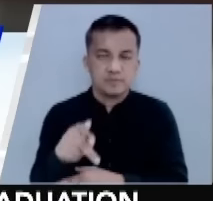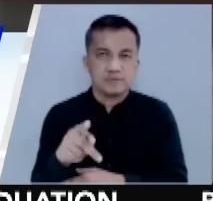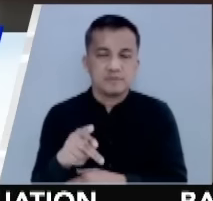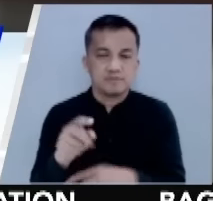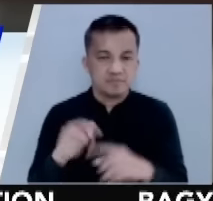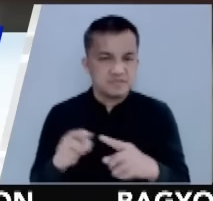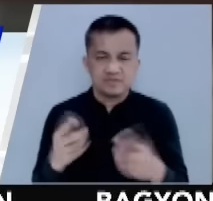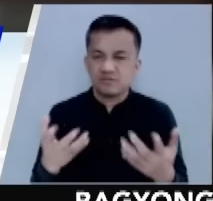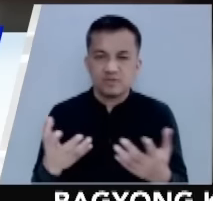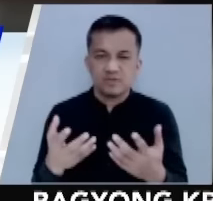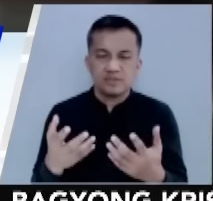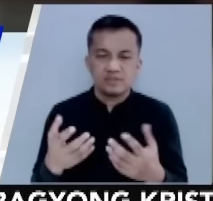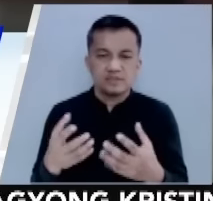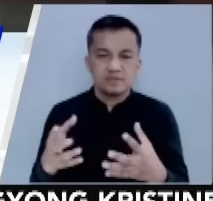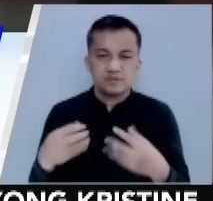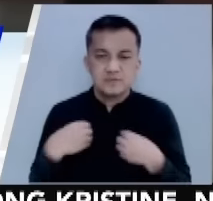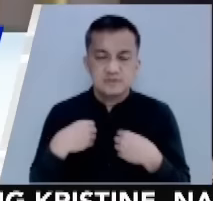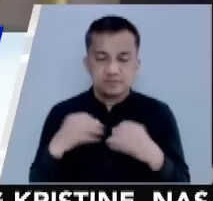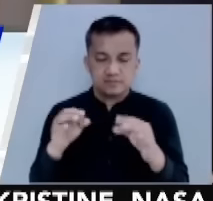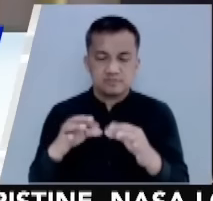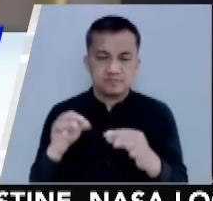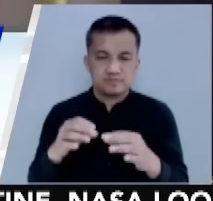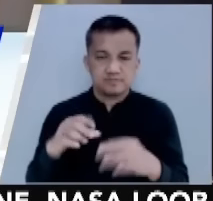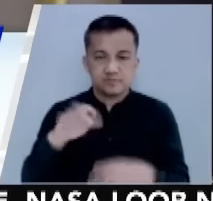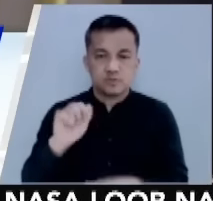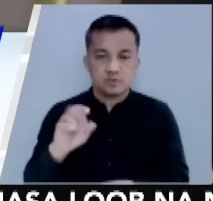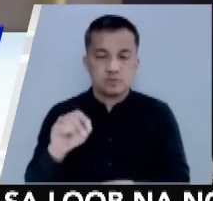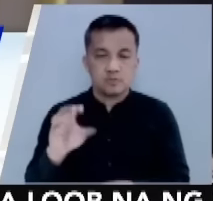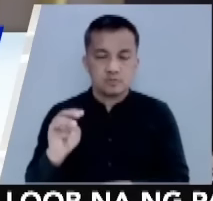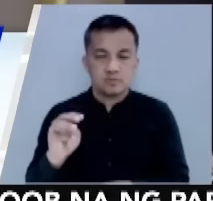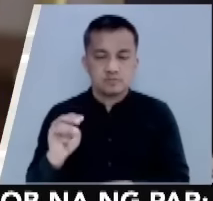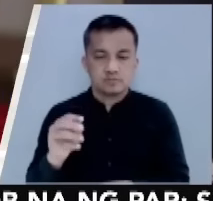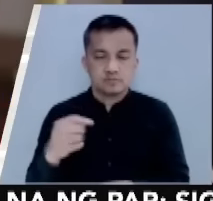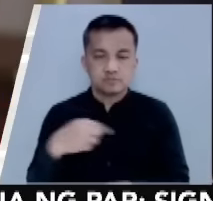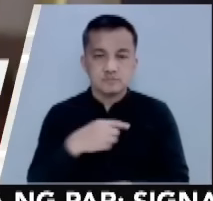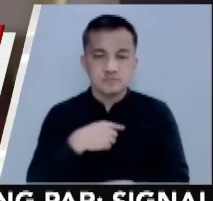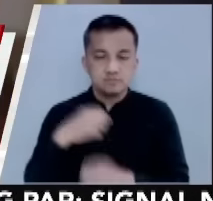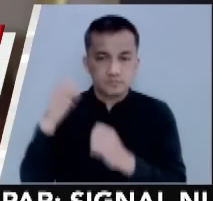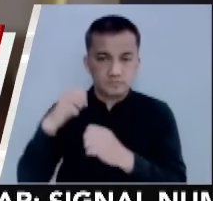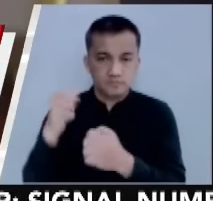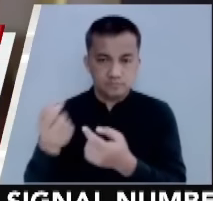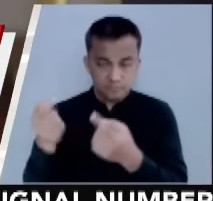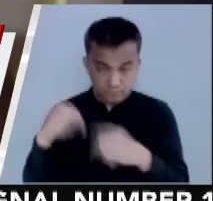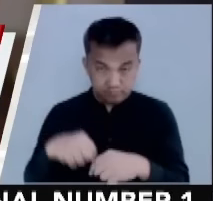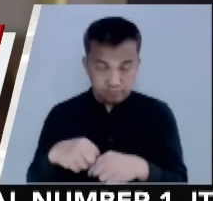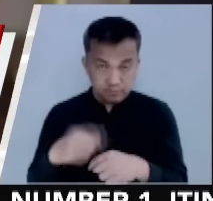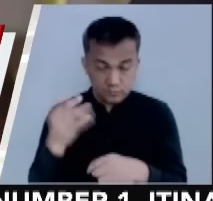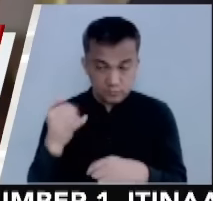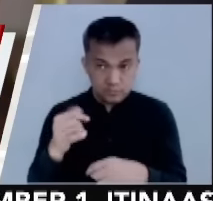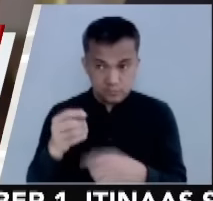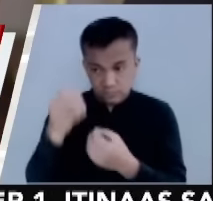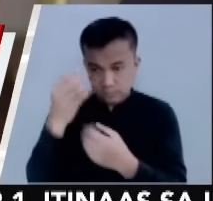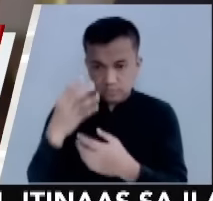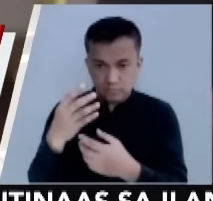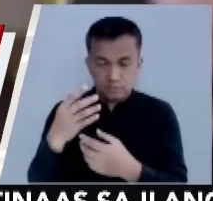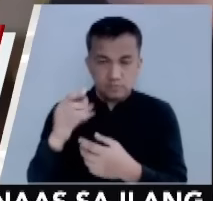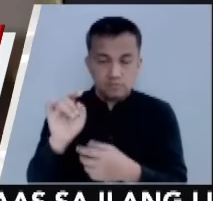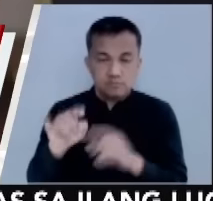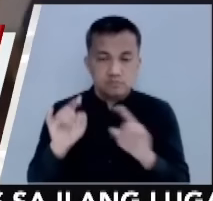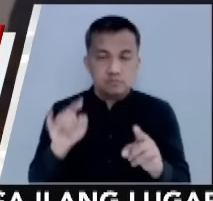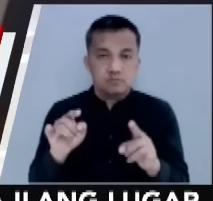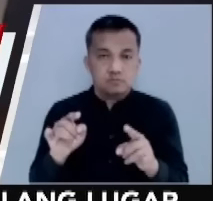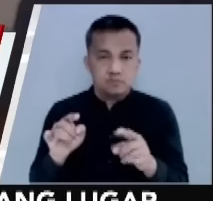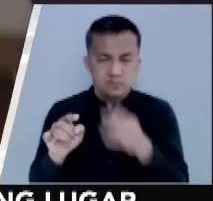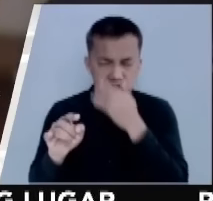raw natatanggap na feedback ang Quadcom. Ine-expect namin siyang dumalo sapagkat sinabi naman niya sa media na if he